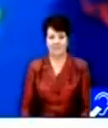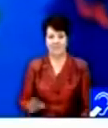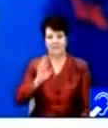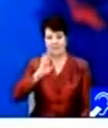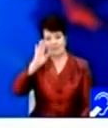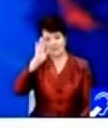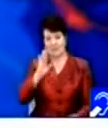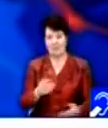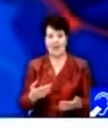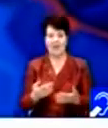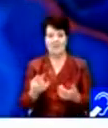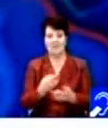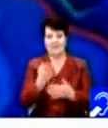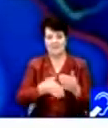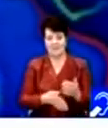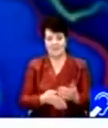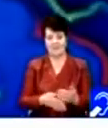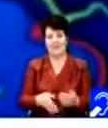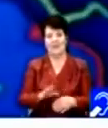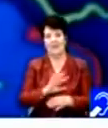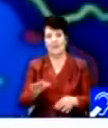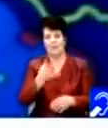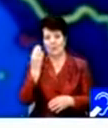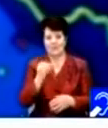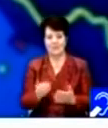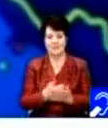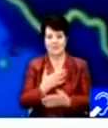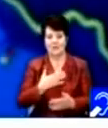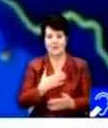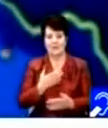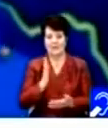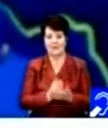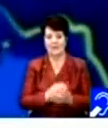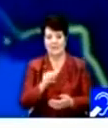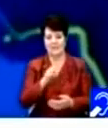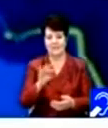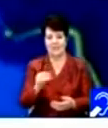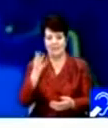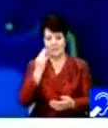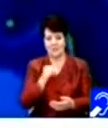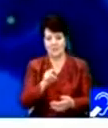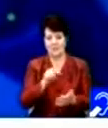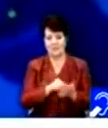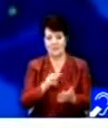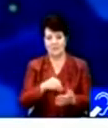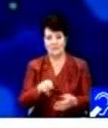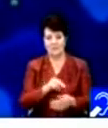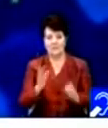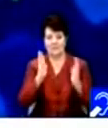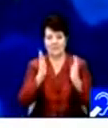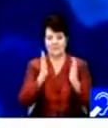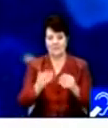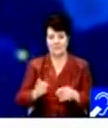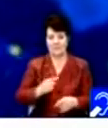Doamnelor, domnilor, telejurnalul a ajuns aici la final. Nu uitați că știrile noastre le găsiți pe tvremoldova.md, dar și pe pagina noastră de Facebook, unde